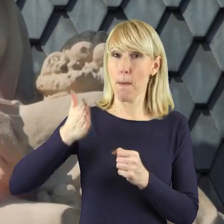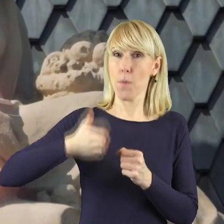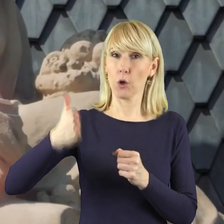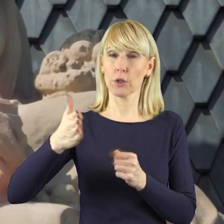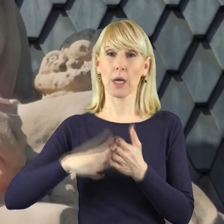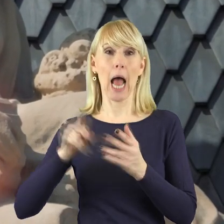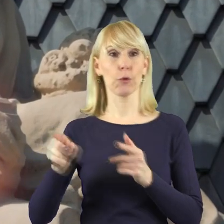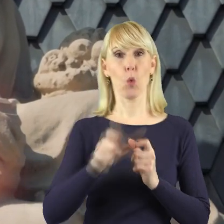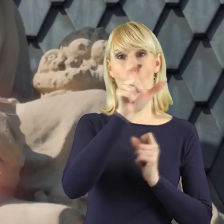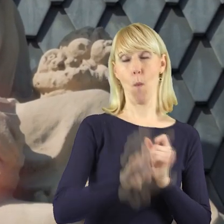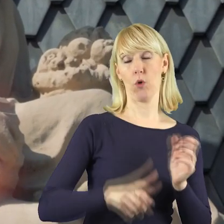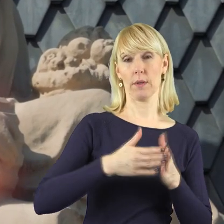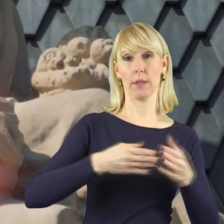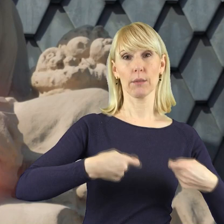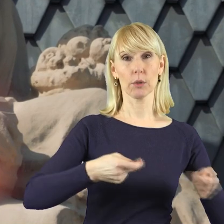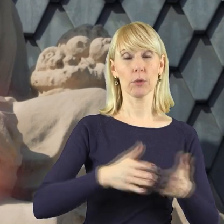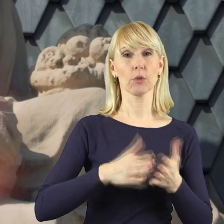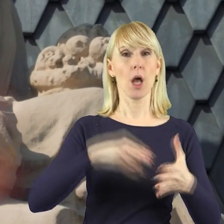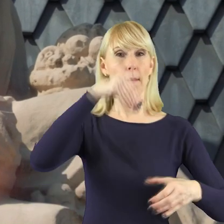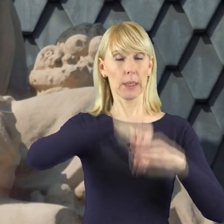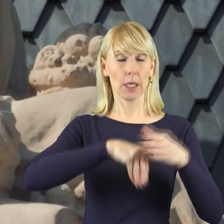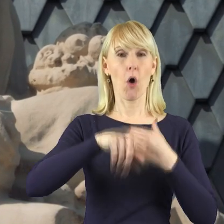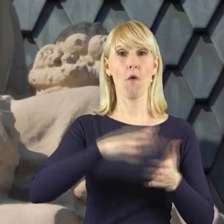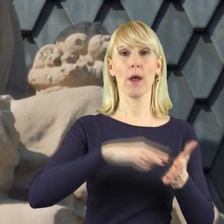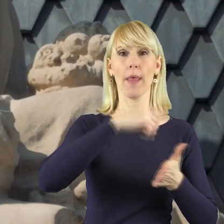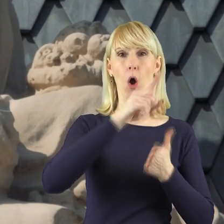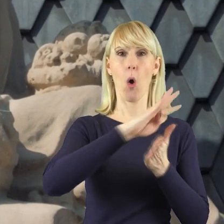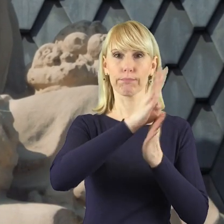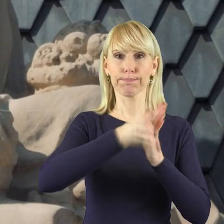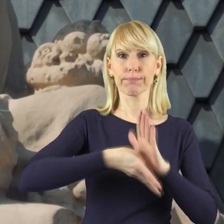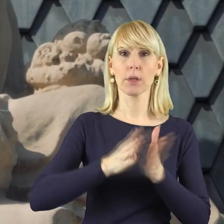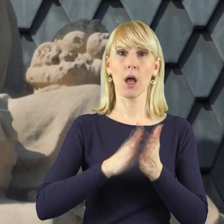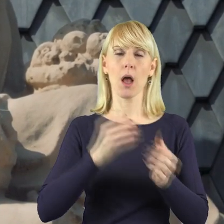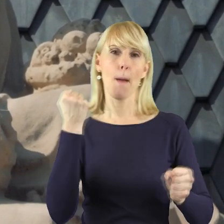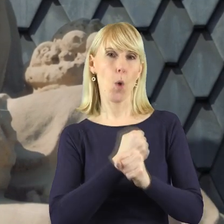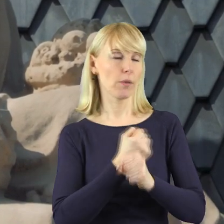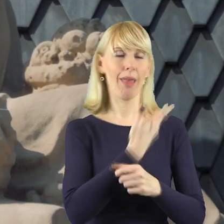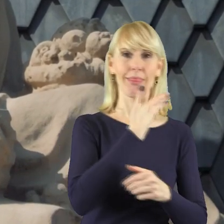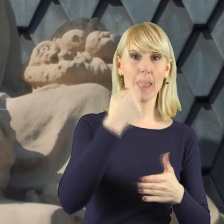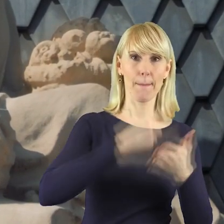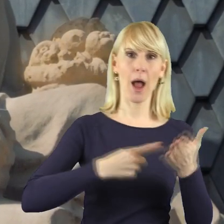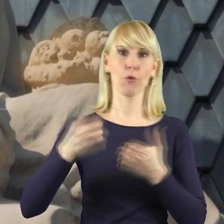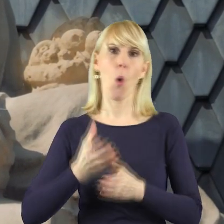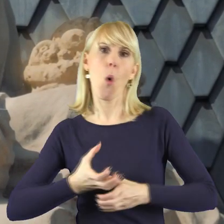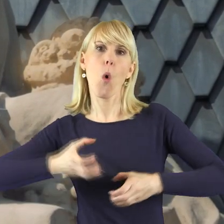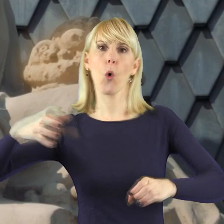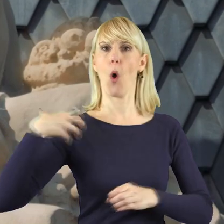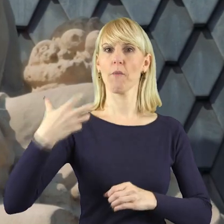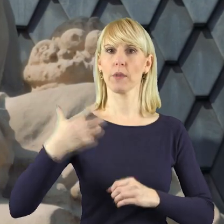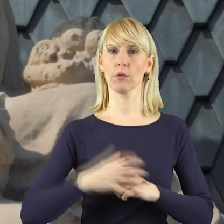Postać przemysłu zachowała koło zębate. W drugim ręku, zamiast młota, trzyma zaś róg obfitości.